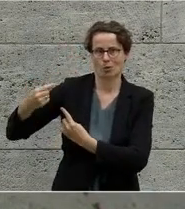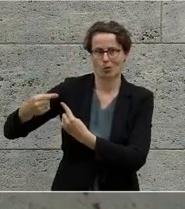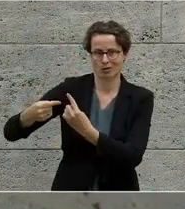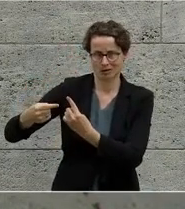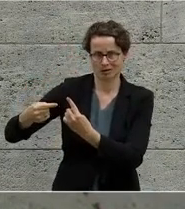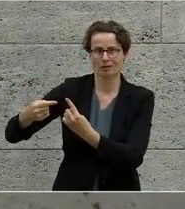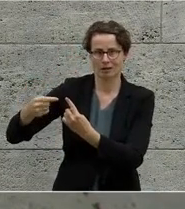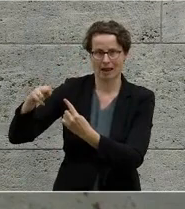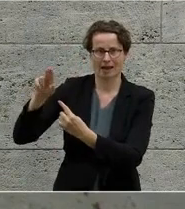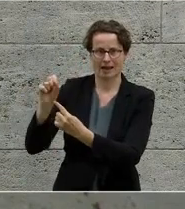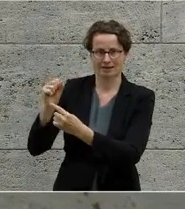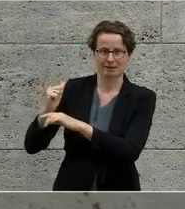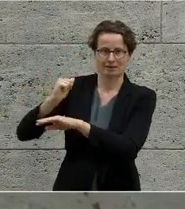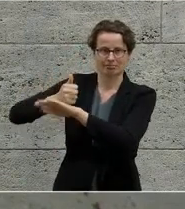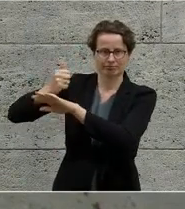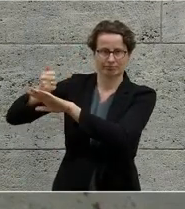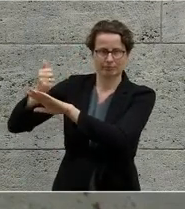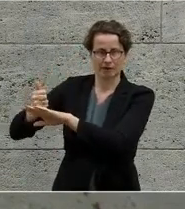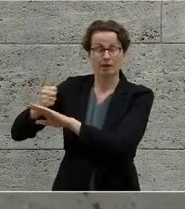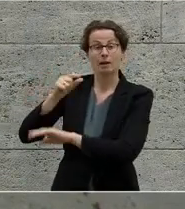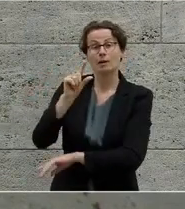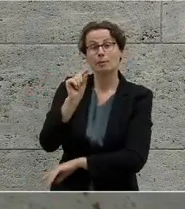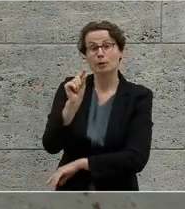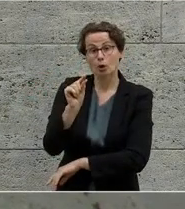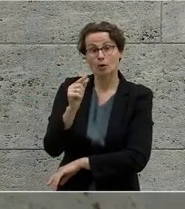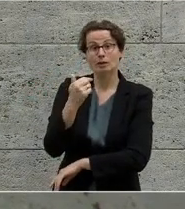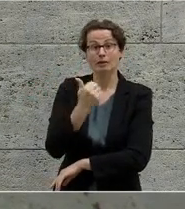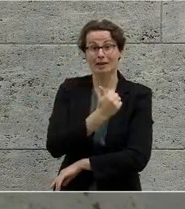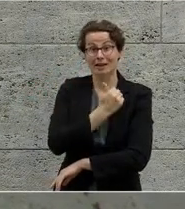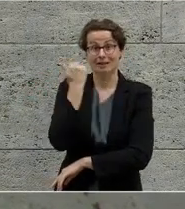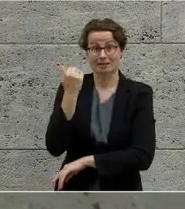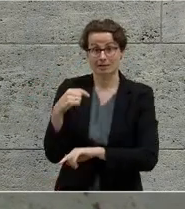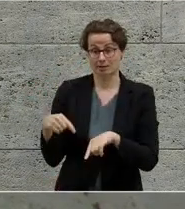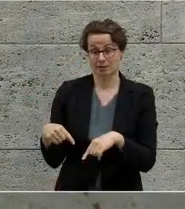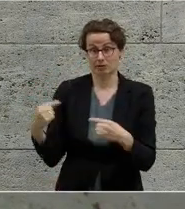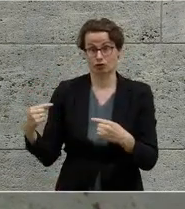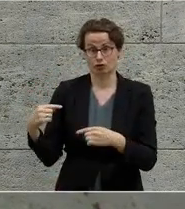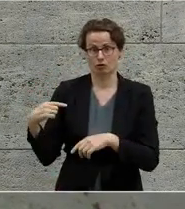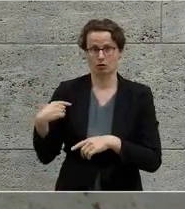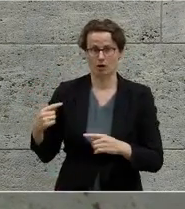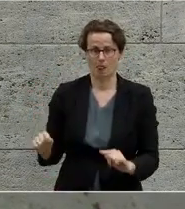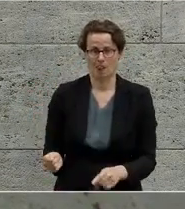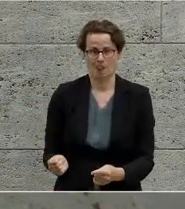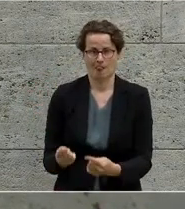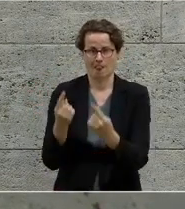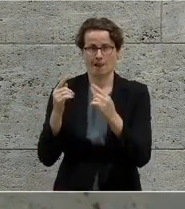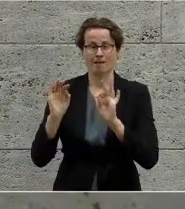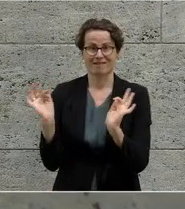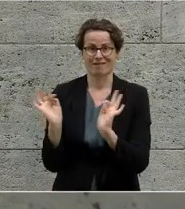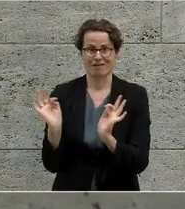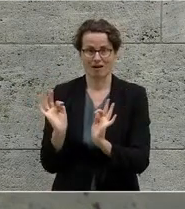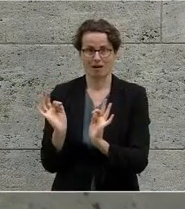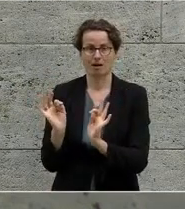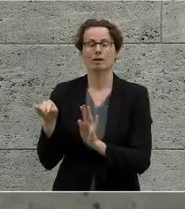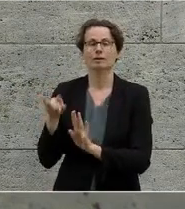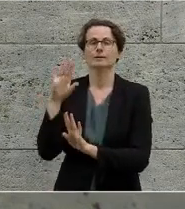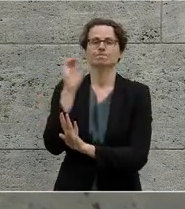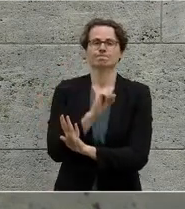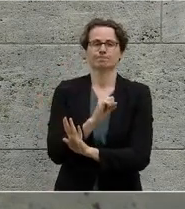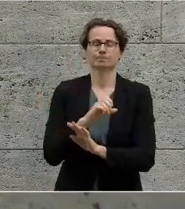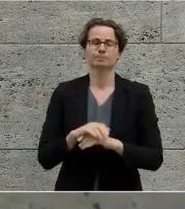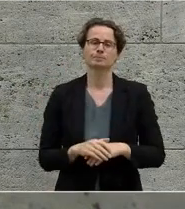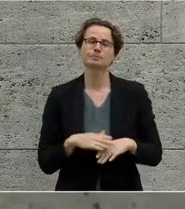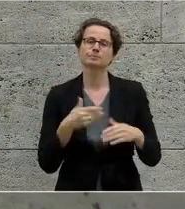wie groß die Gefahr extremistischer Demagogen ist. die Angehörigen der